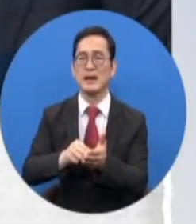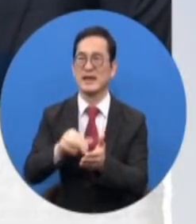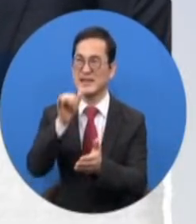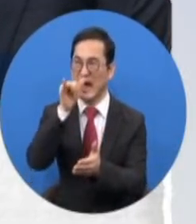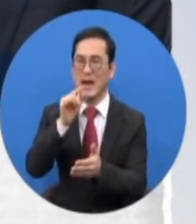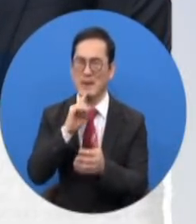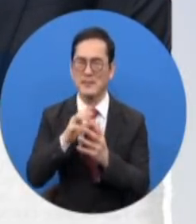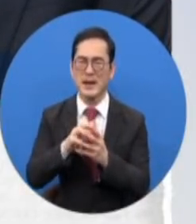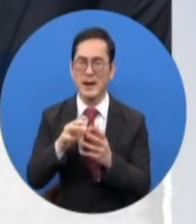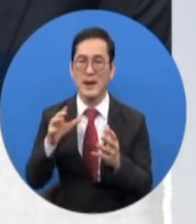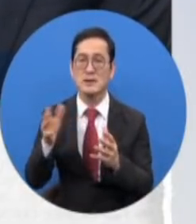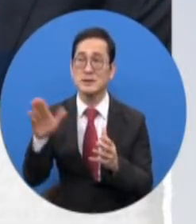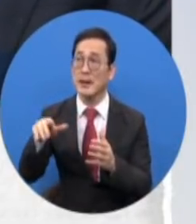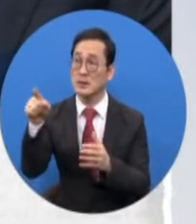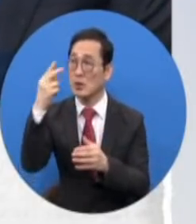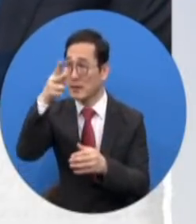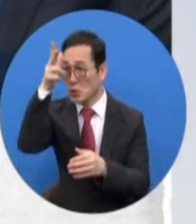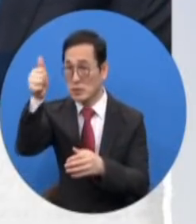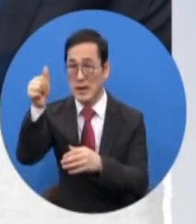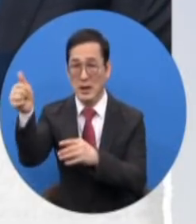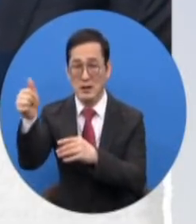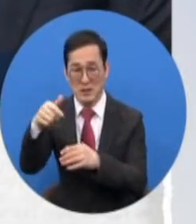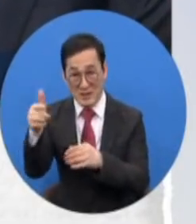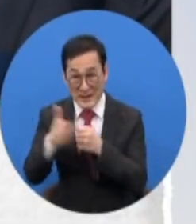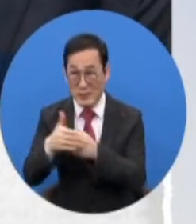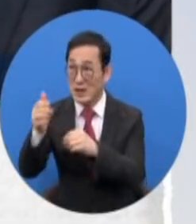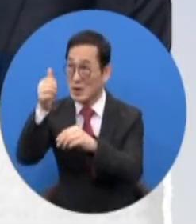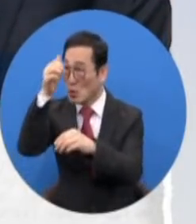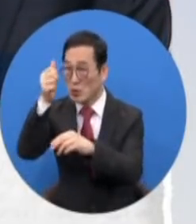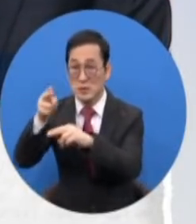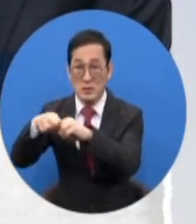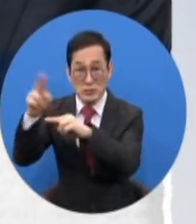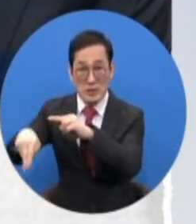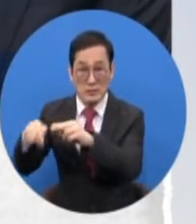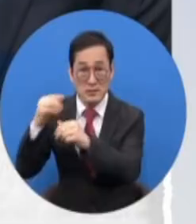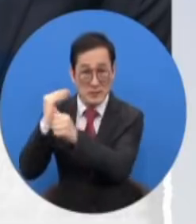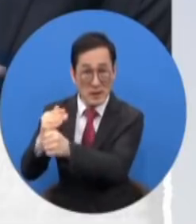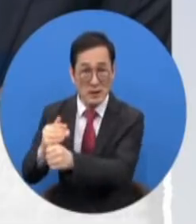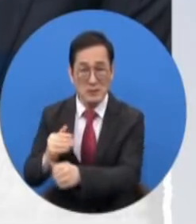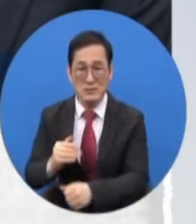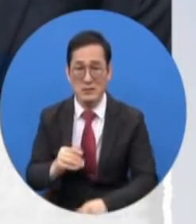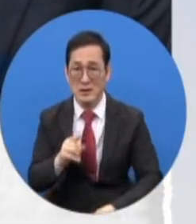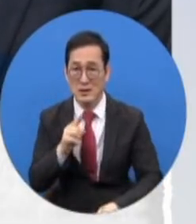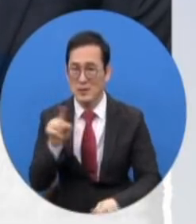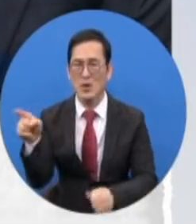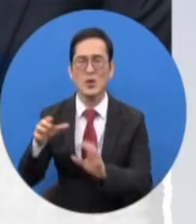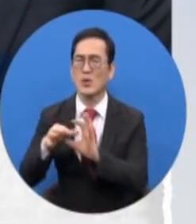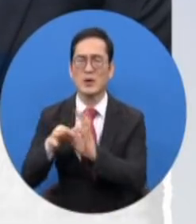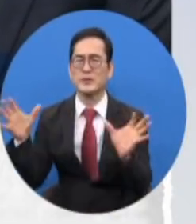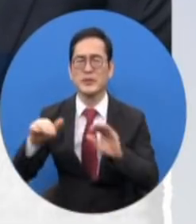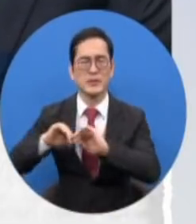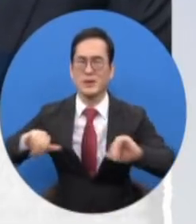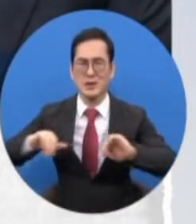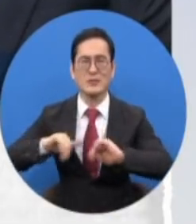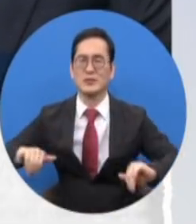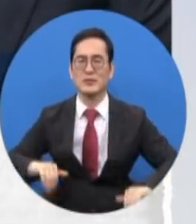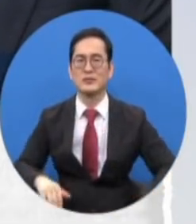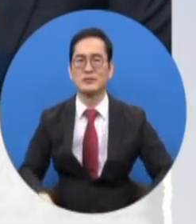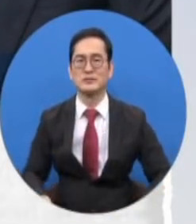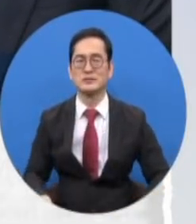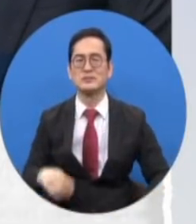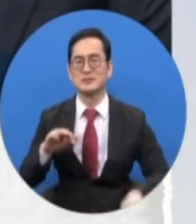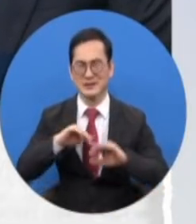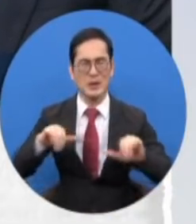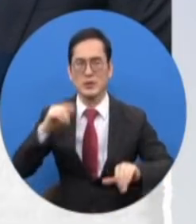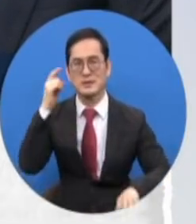문제인 거죠. 예. 그러니까 그런 점에서 수사의 문제를 지적할 수 있습니다. 그런데 뭐 일간 이런 얘기 나옵니다. 만약에 김오수 총장이